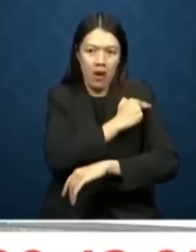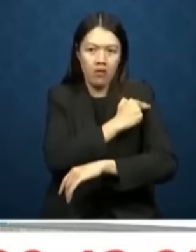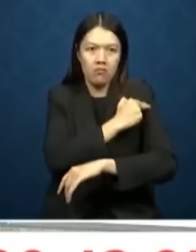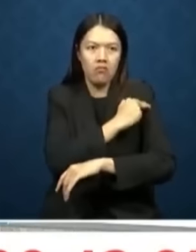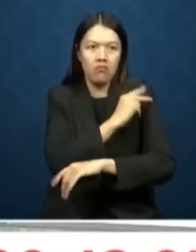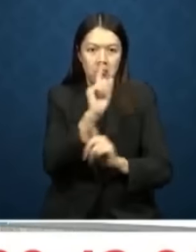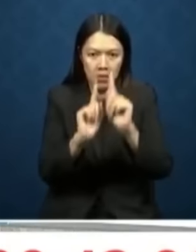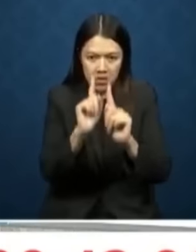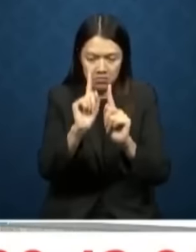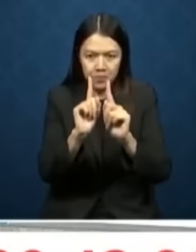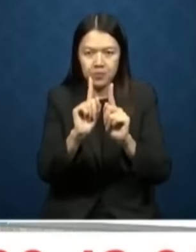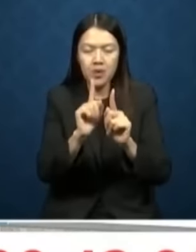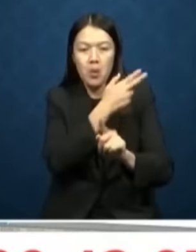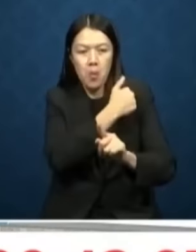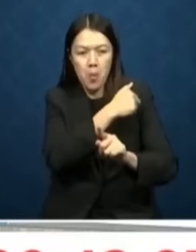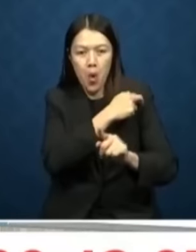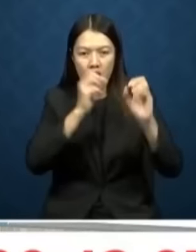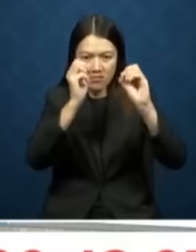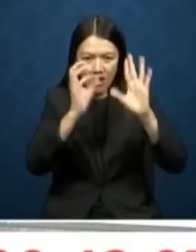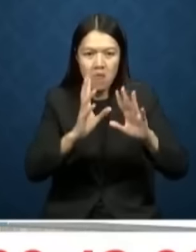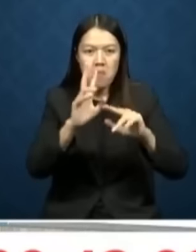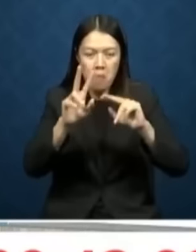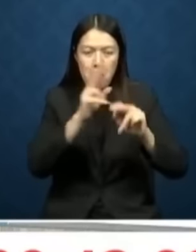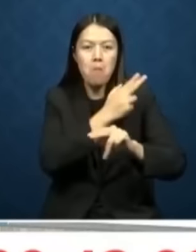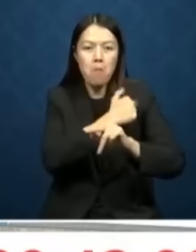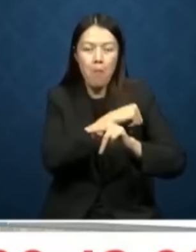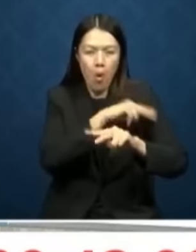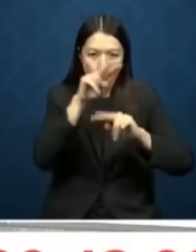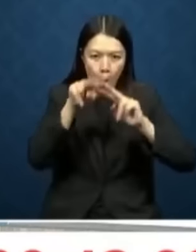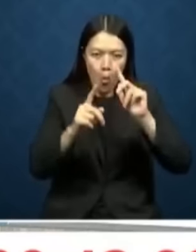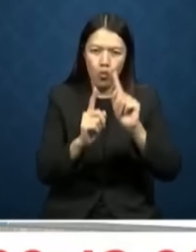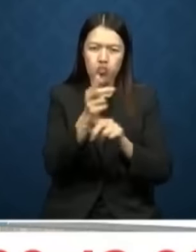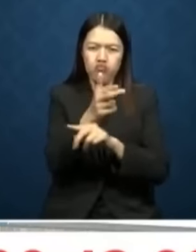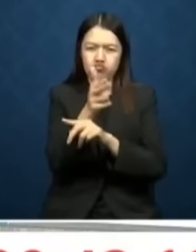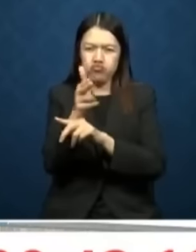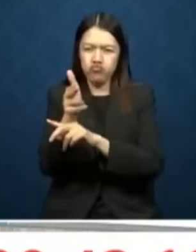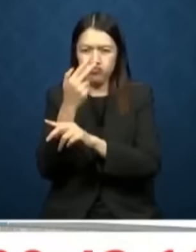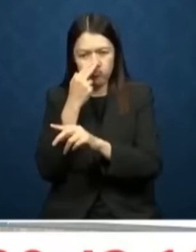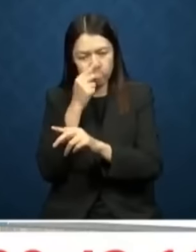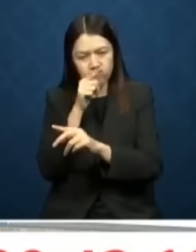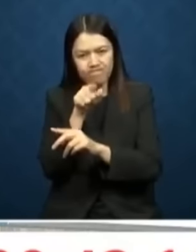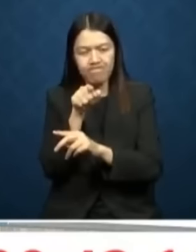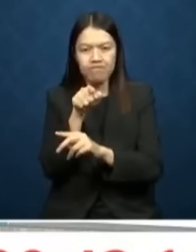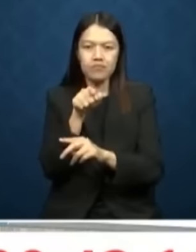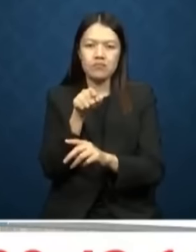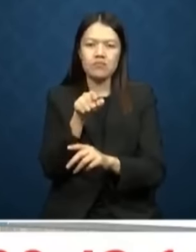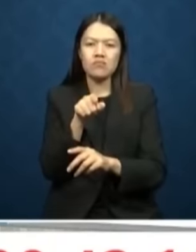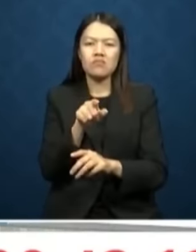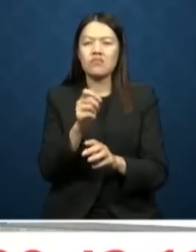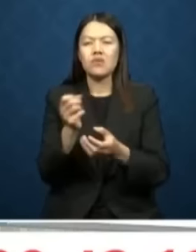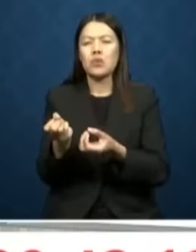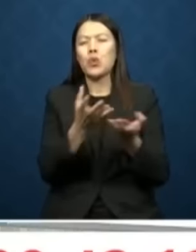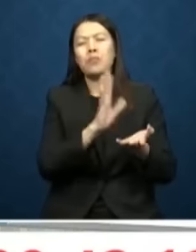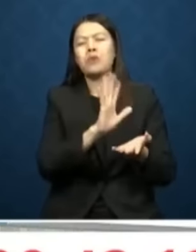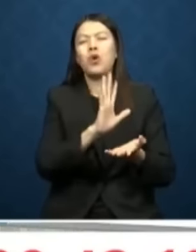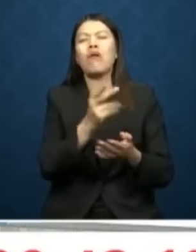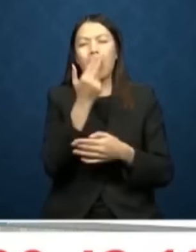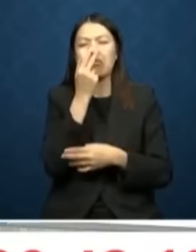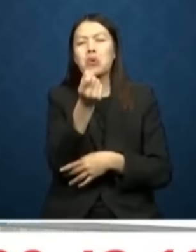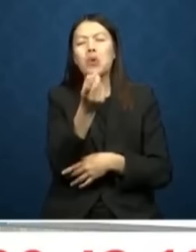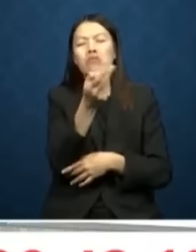อาจารย์แพทย์คณะบดีแพทย์ทั้งหมดได้ดูว่าดูคลิปทั้งหมดเหล่านี้เนี่ยท่านเขาบอกว่าไม่ต้องส่งมาหรอกท่านเห็นถ่ายทอดสด